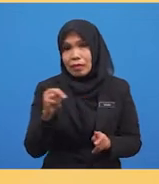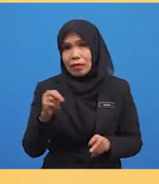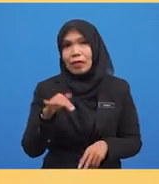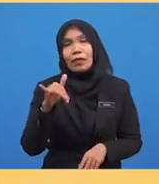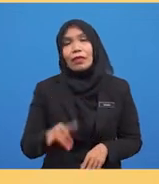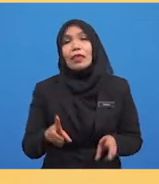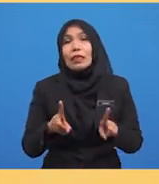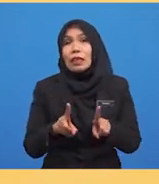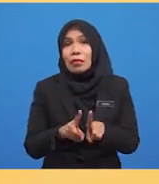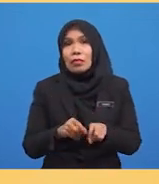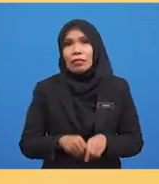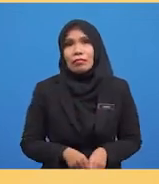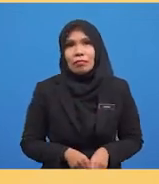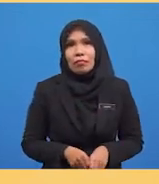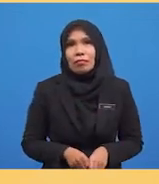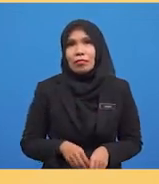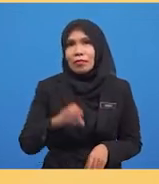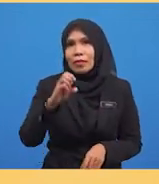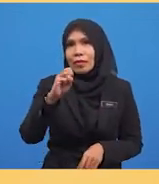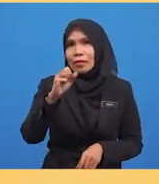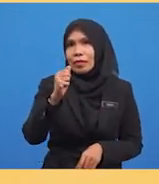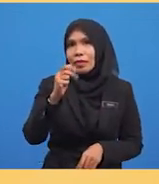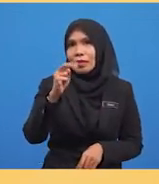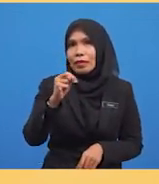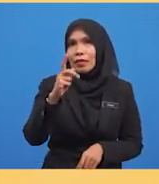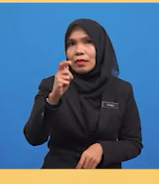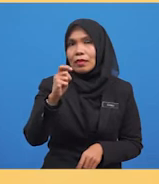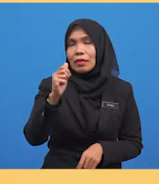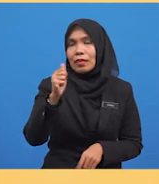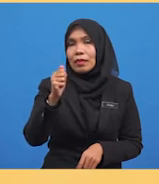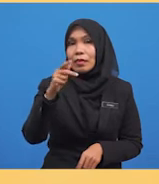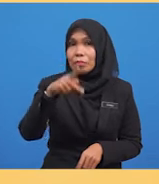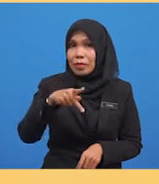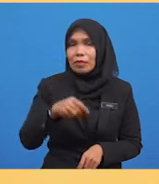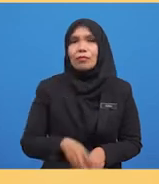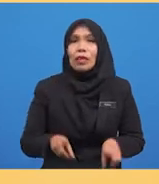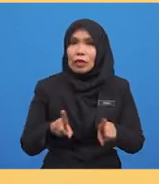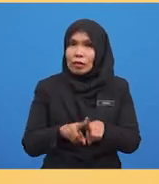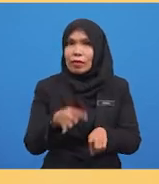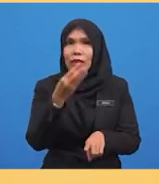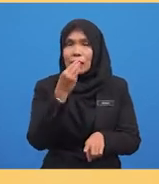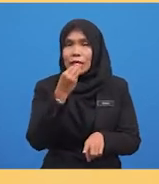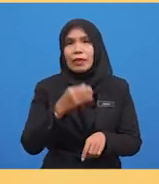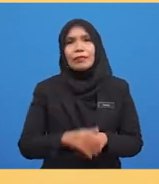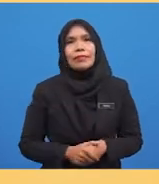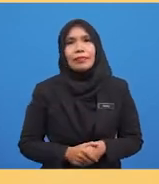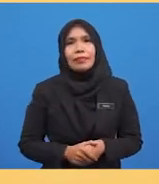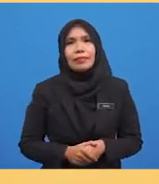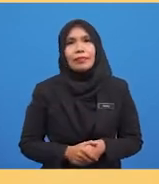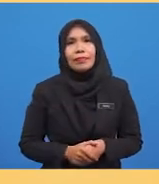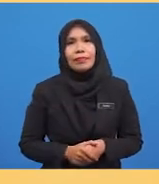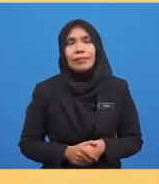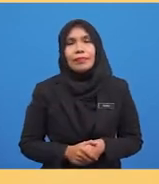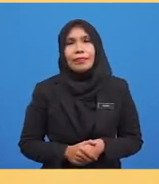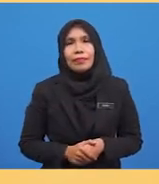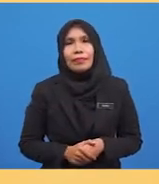perkataan santap. Maka terdapat unsur bunyi anafora dalam baris